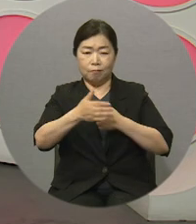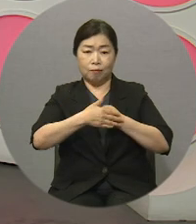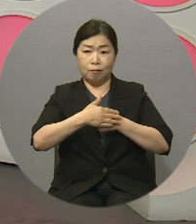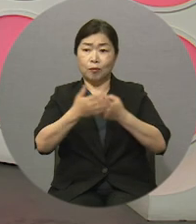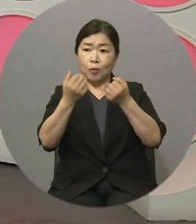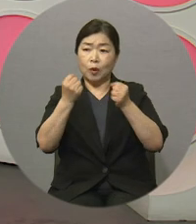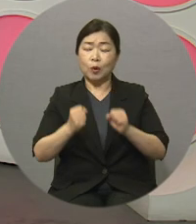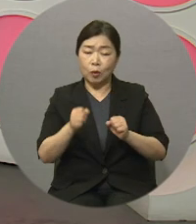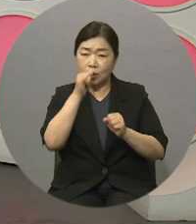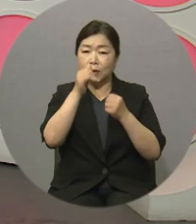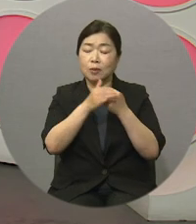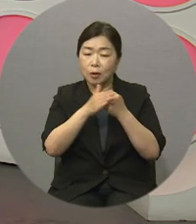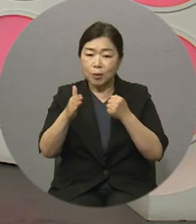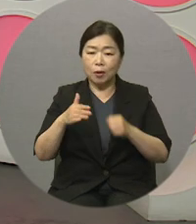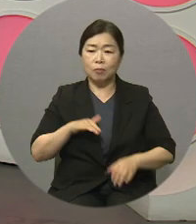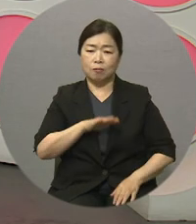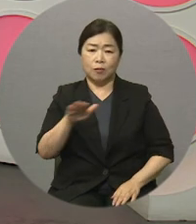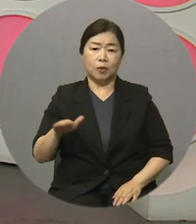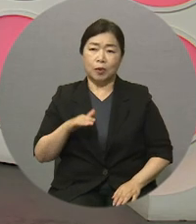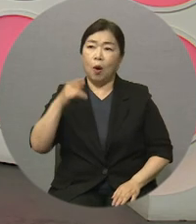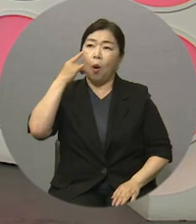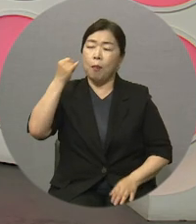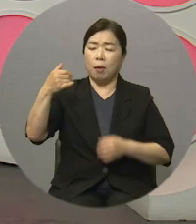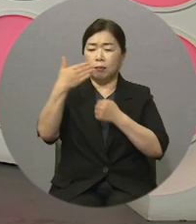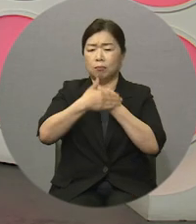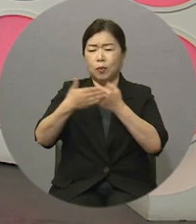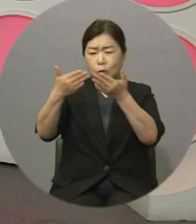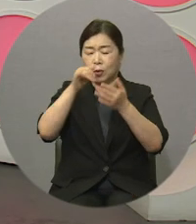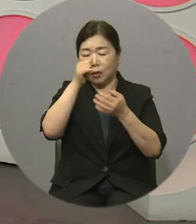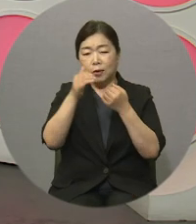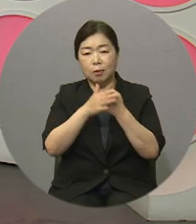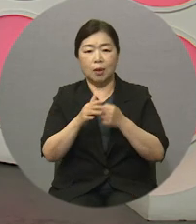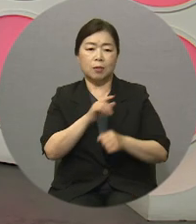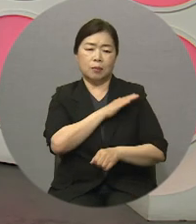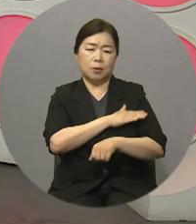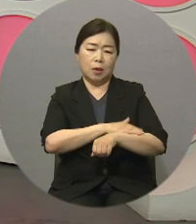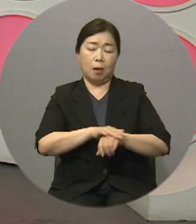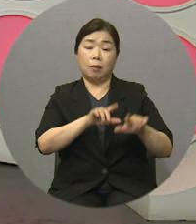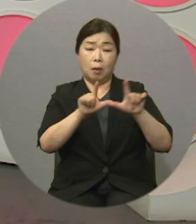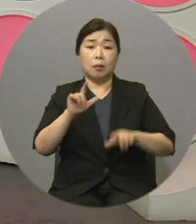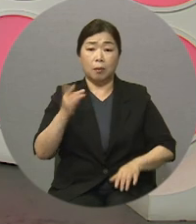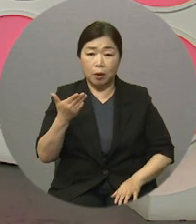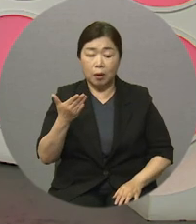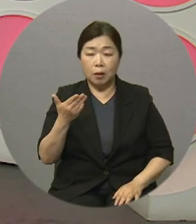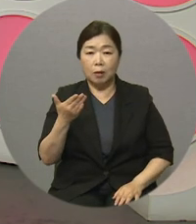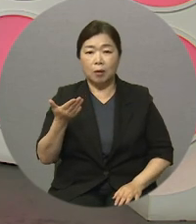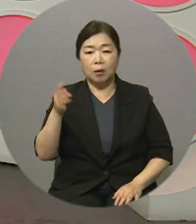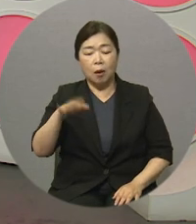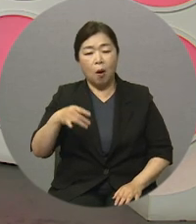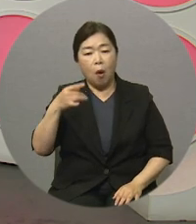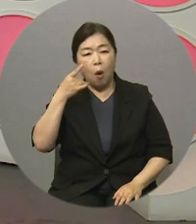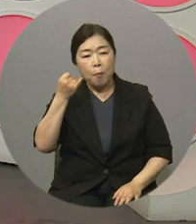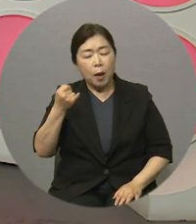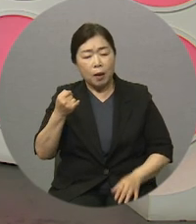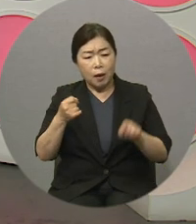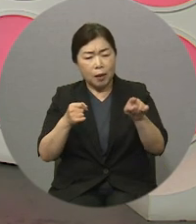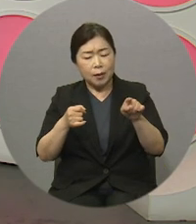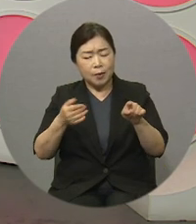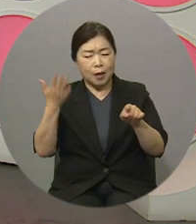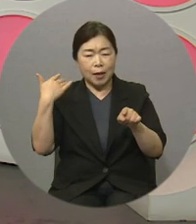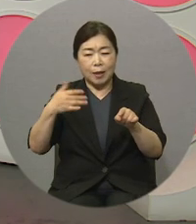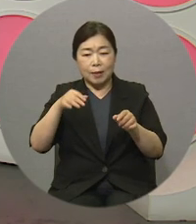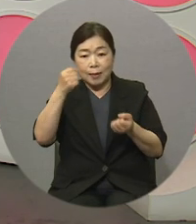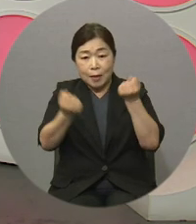저희는 뙤약볕 같은 삶을 견뎠고 엄마에게 남아있는 흉터처럼 제게도